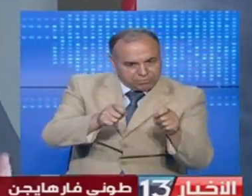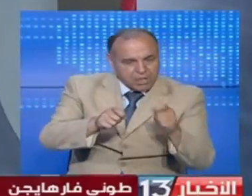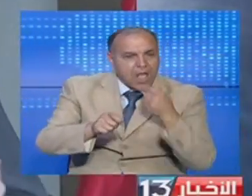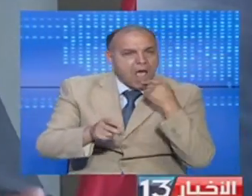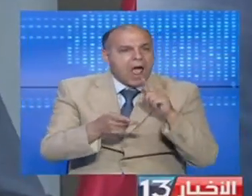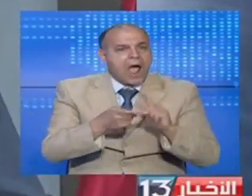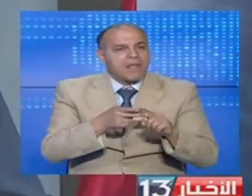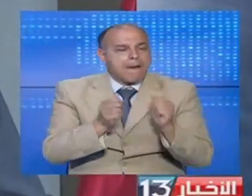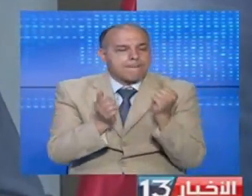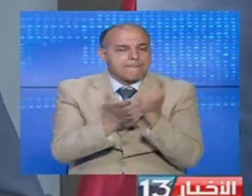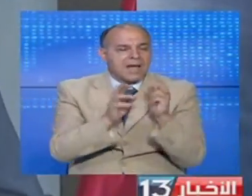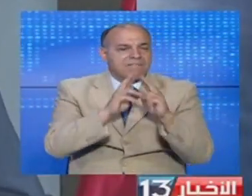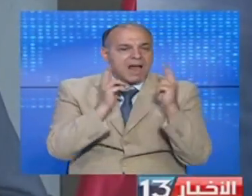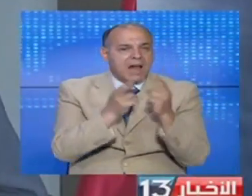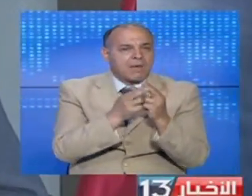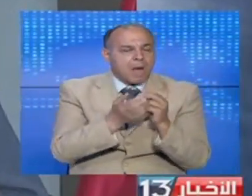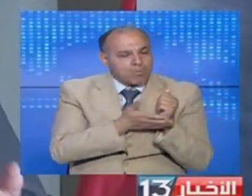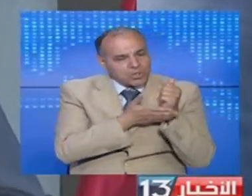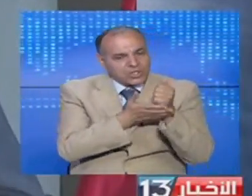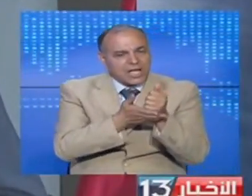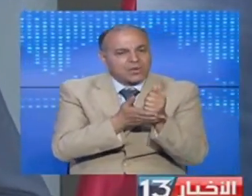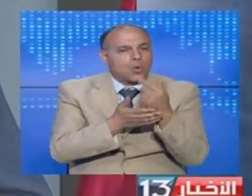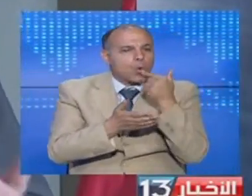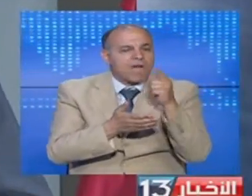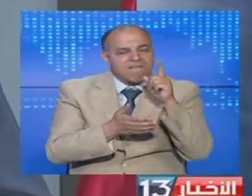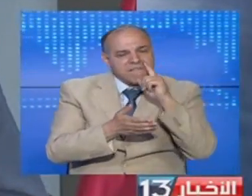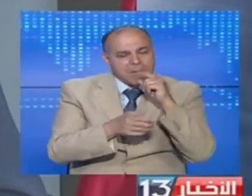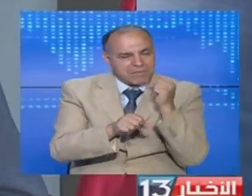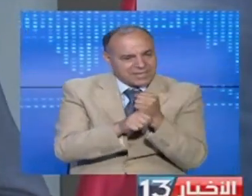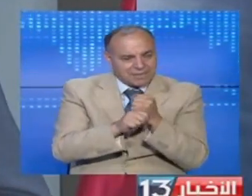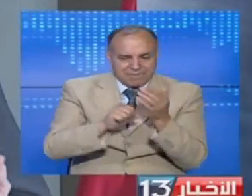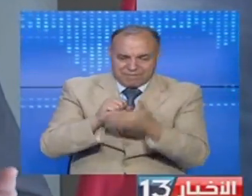العالمي لمسانده الشباب